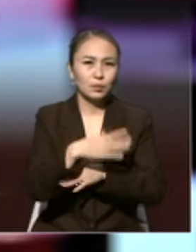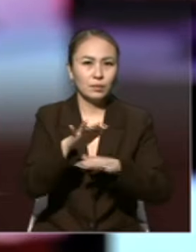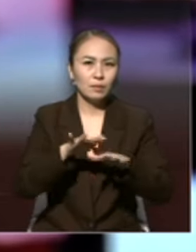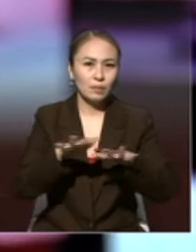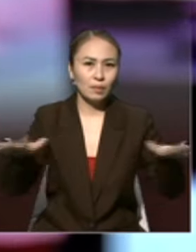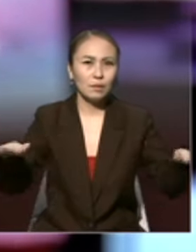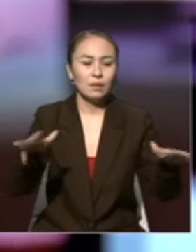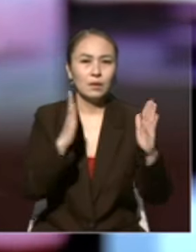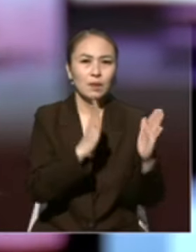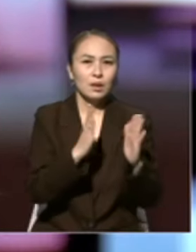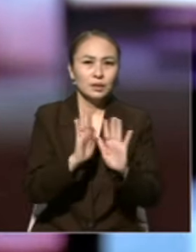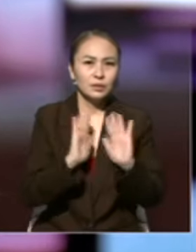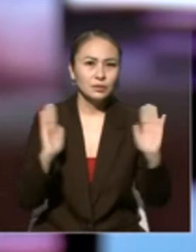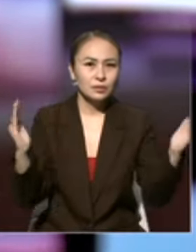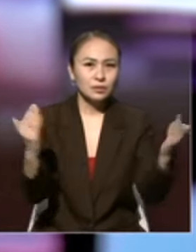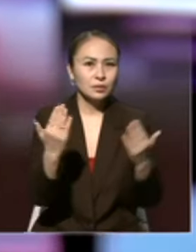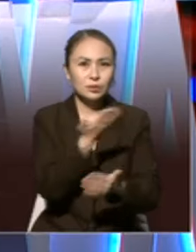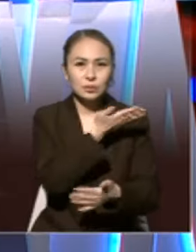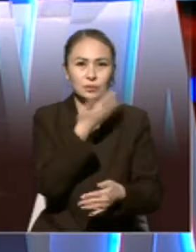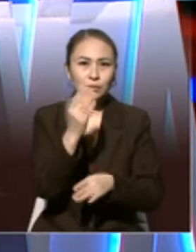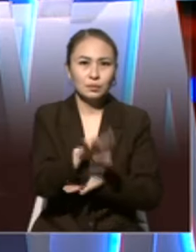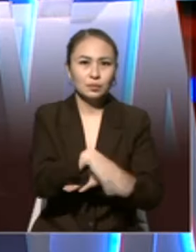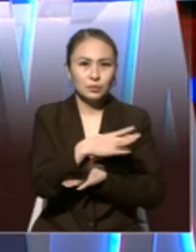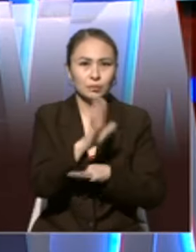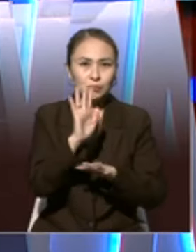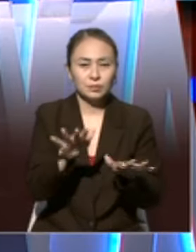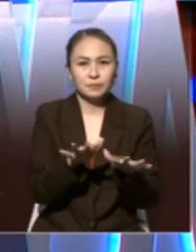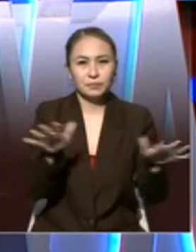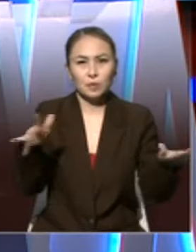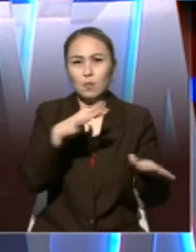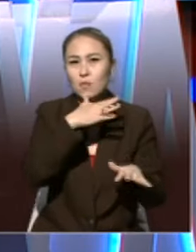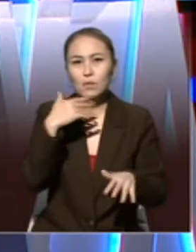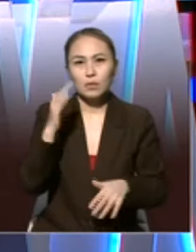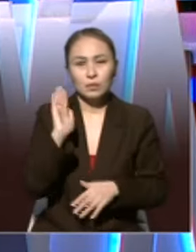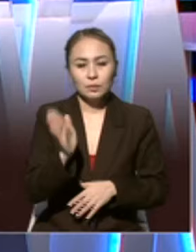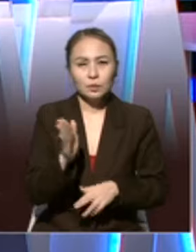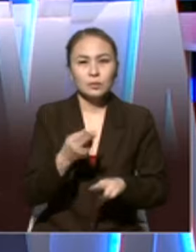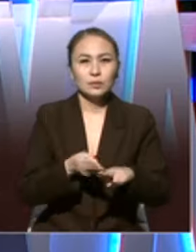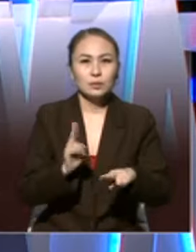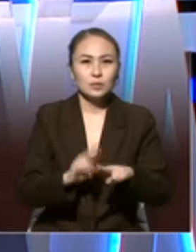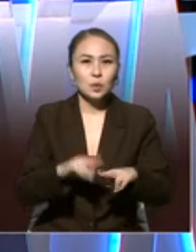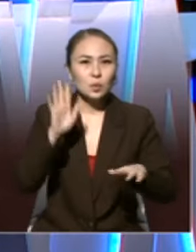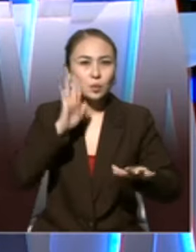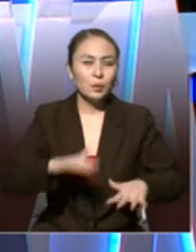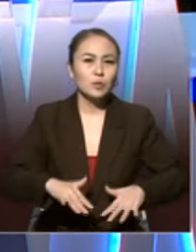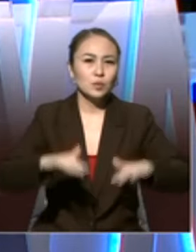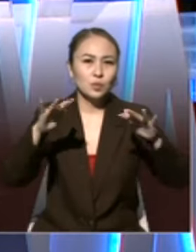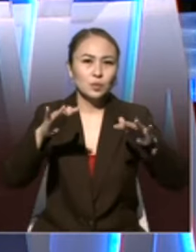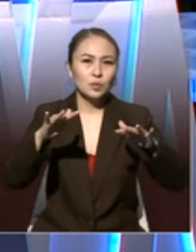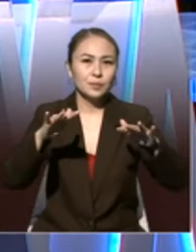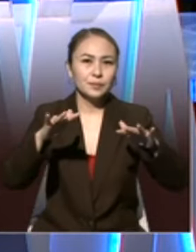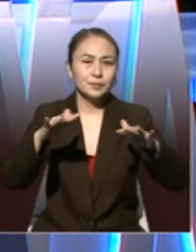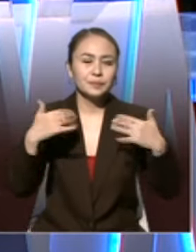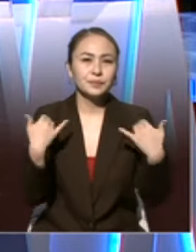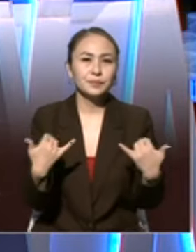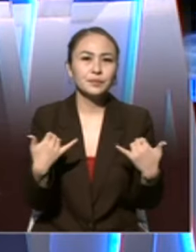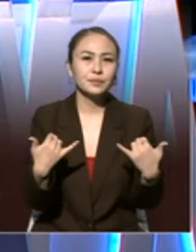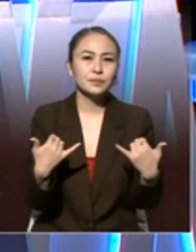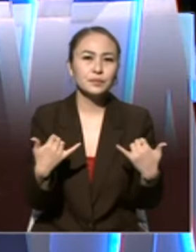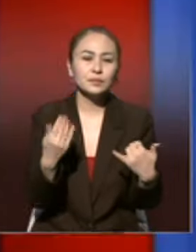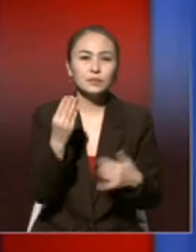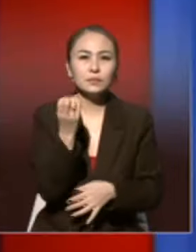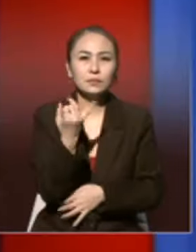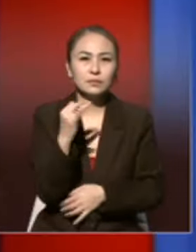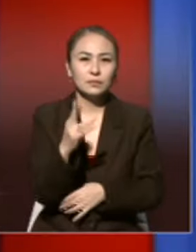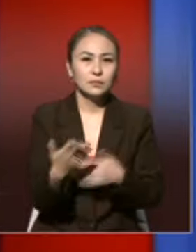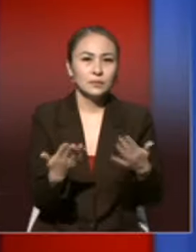арнасы реттелмеген. Сосын әрине ол арнасынан шығып кетеді мысалға. Егер де қазір осы міне топан су емес, қазір мынау жайық өзенінен